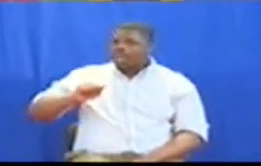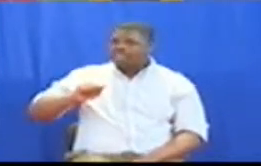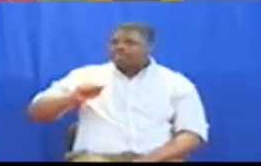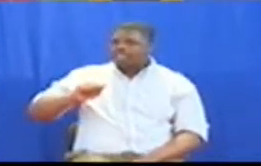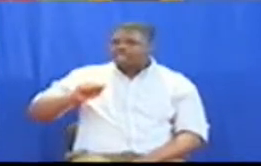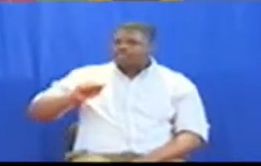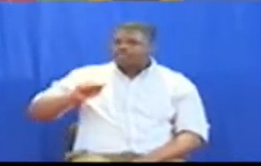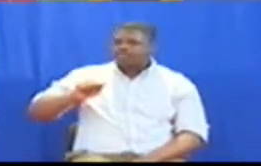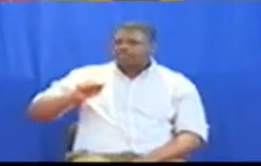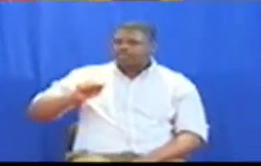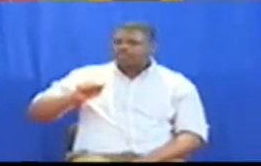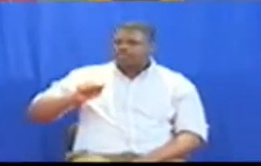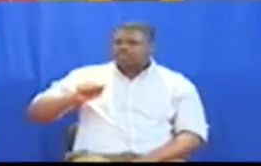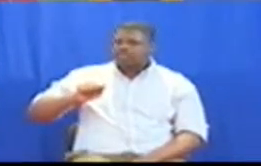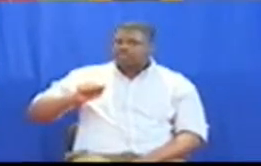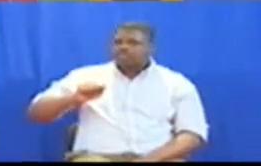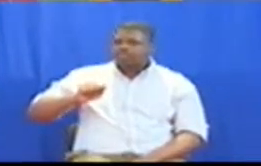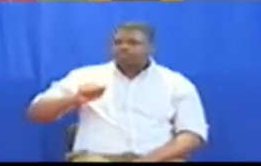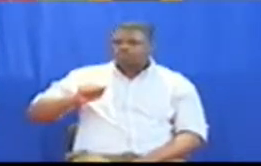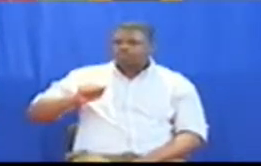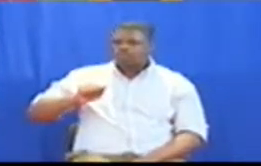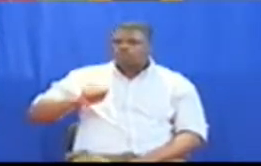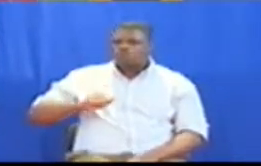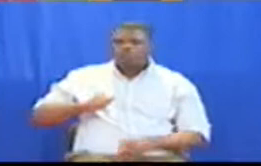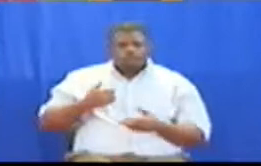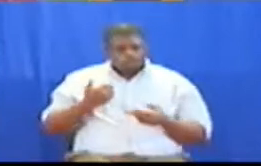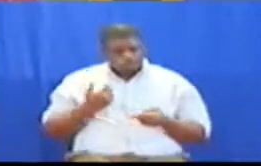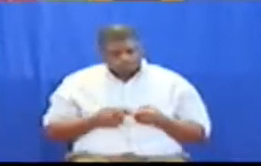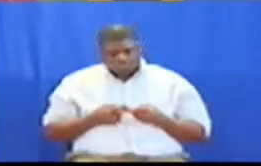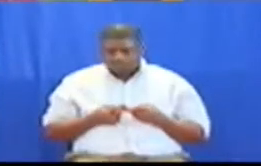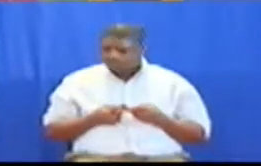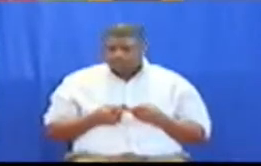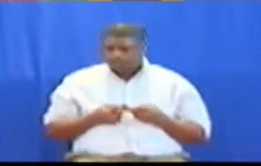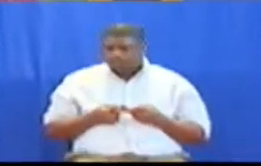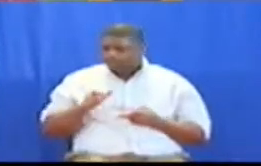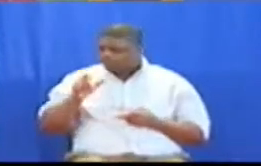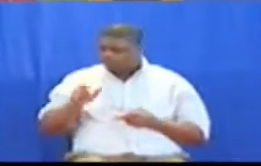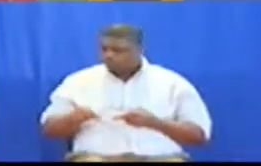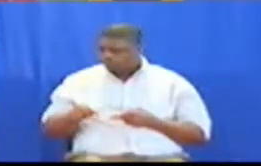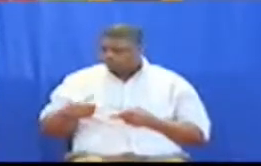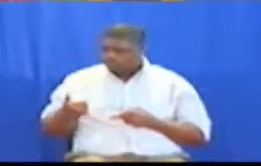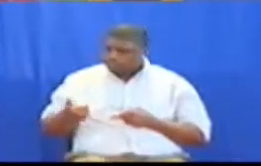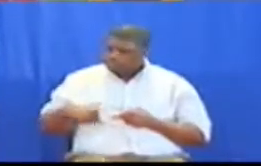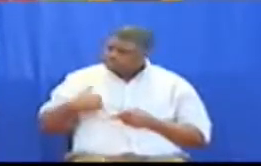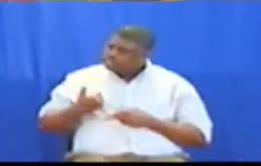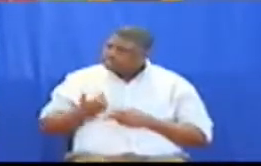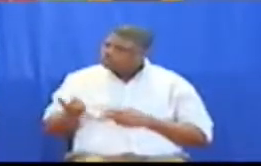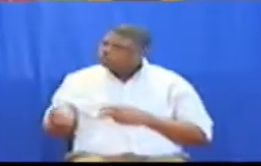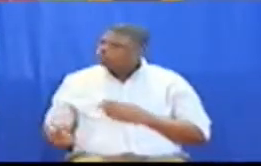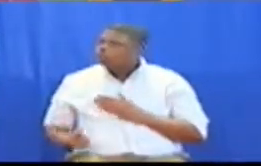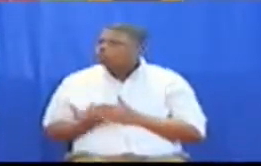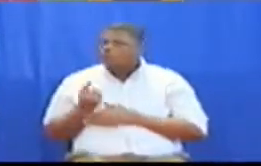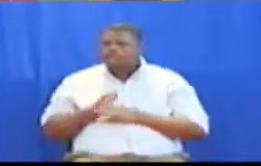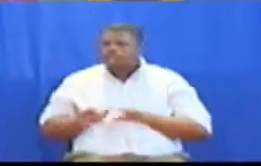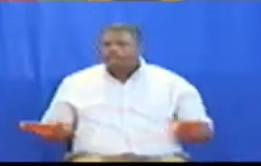hivi aka mambo ni safi. Kina mama akiingia, mtoto wake wa kike wa kiume anatoka salama bila matatizo,